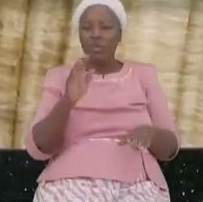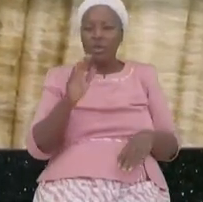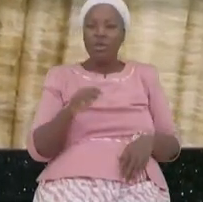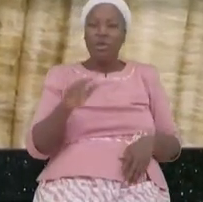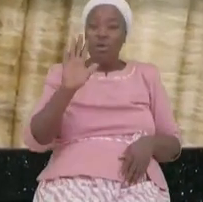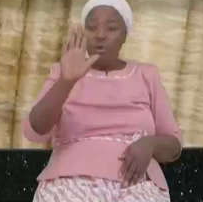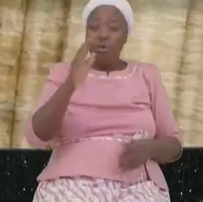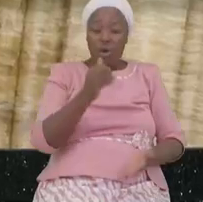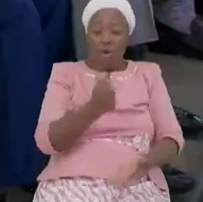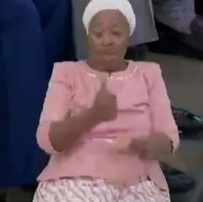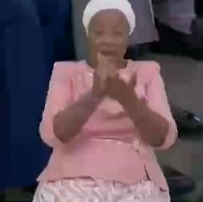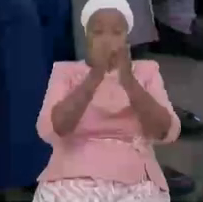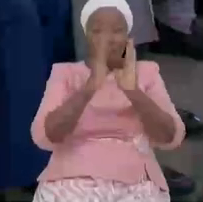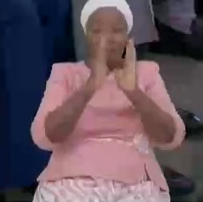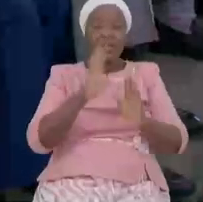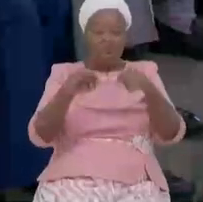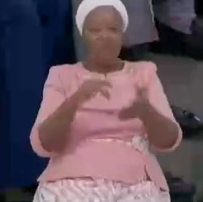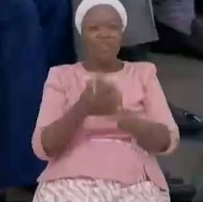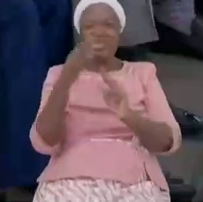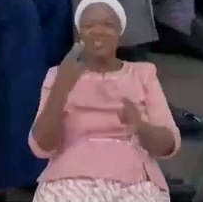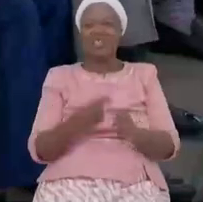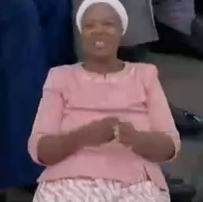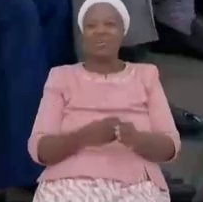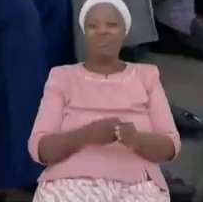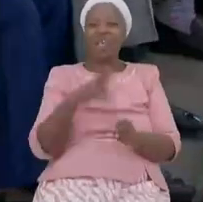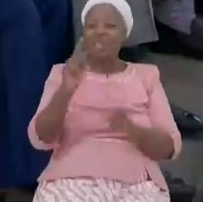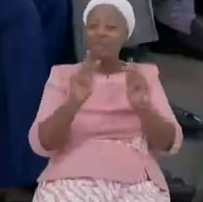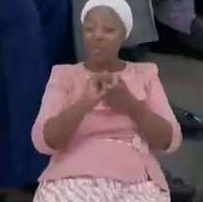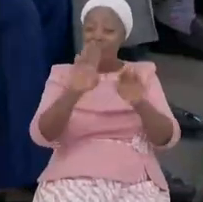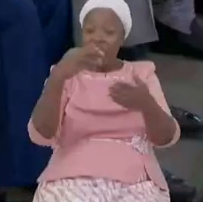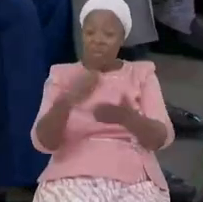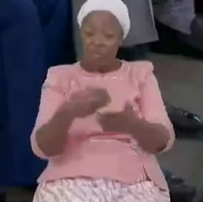Ceux qui vont t'aider vont venir. Les finances vont venir.